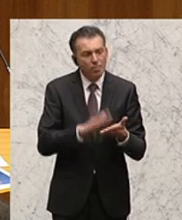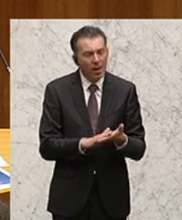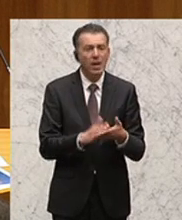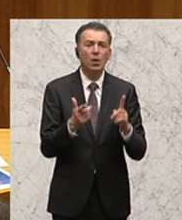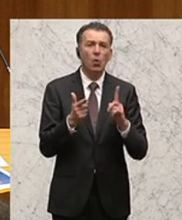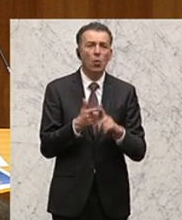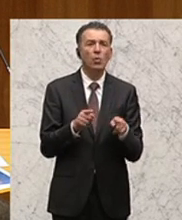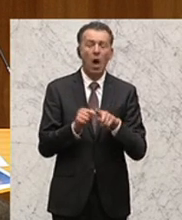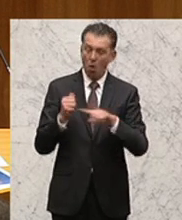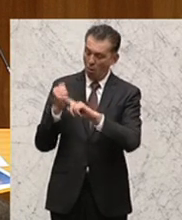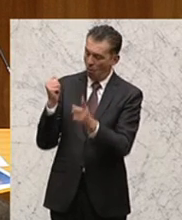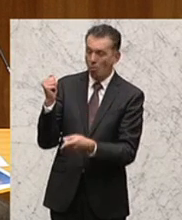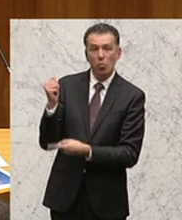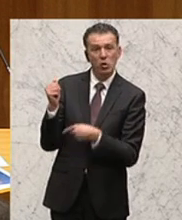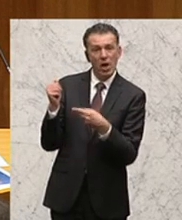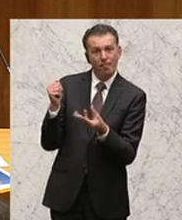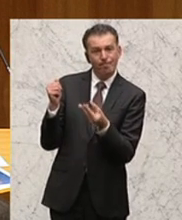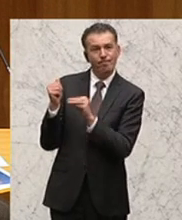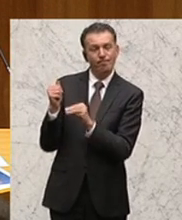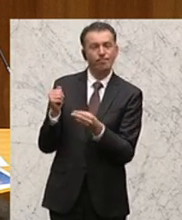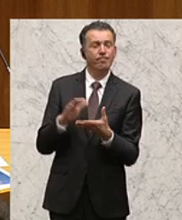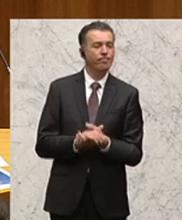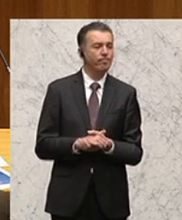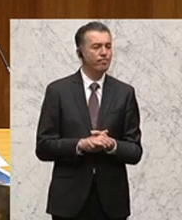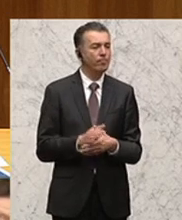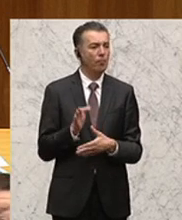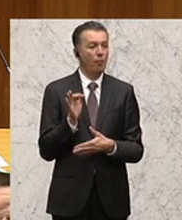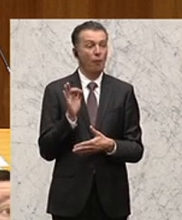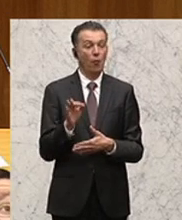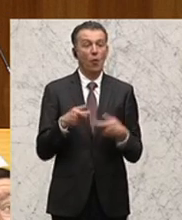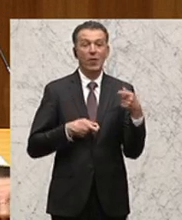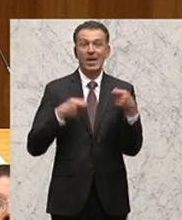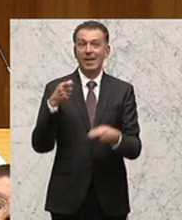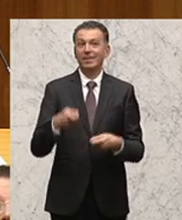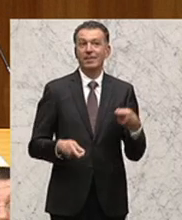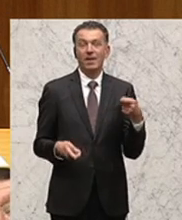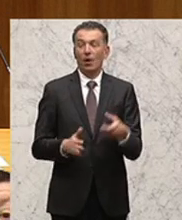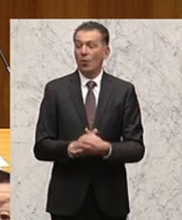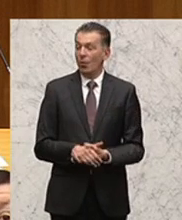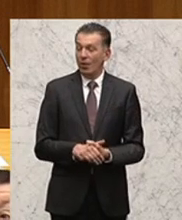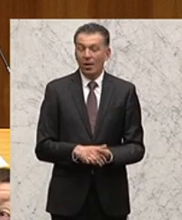einem entsprechenden Budget darzustellen. Und für den Teil der Finanzierung